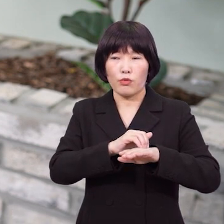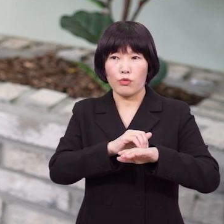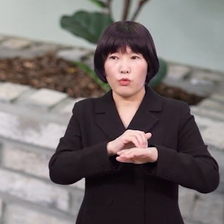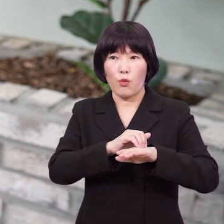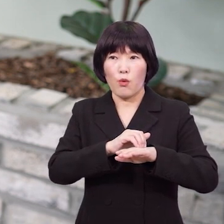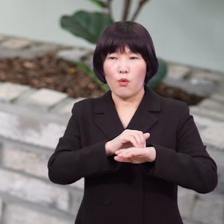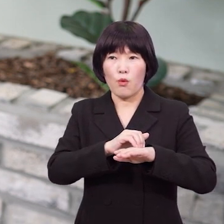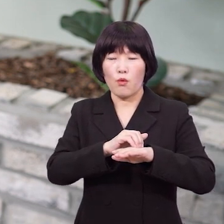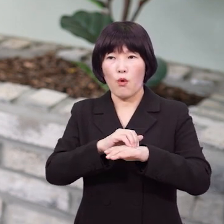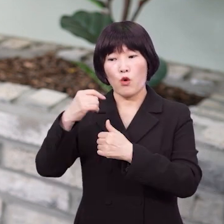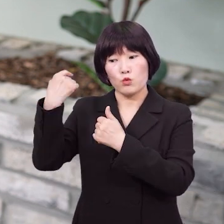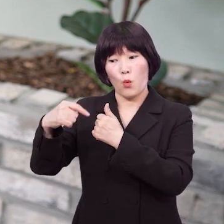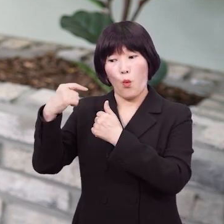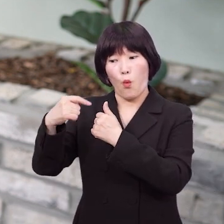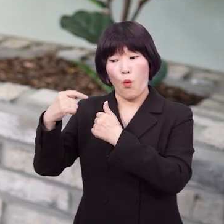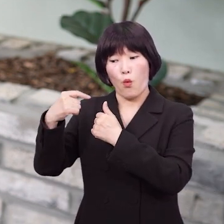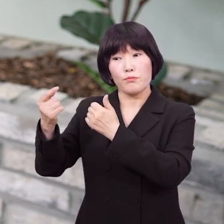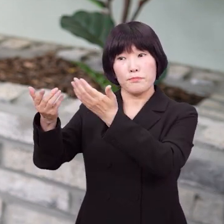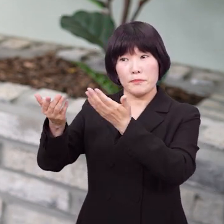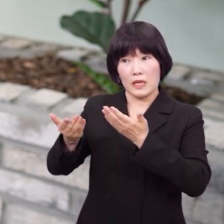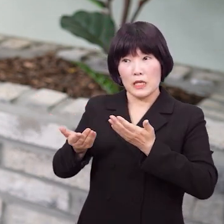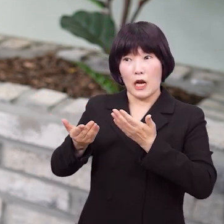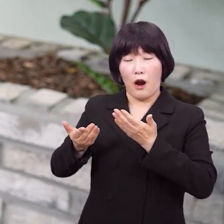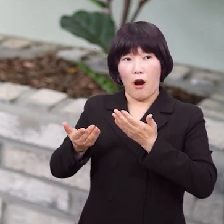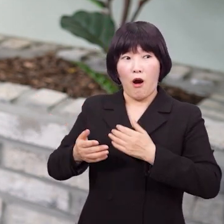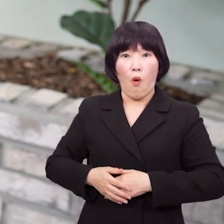하고 교육도 받으니까